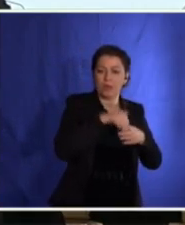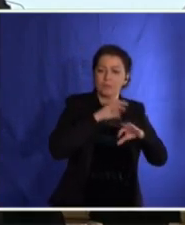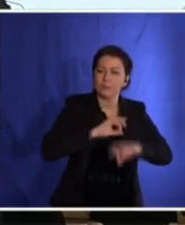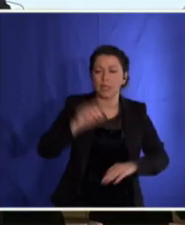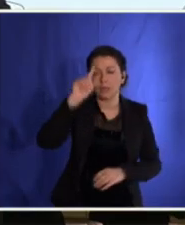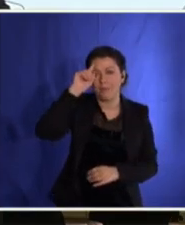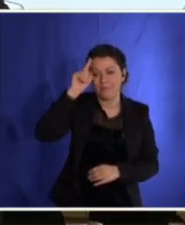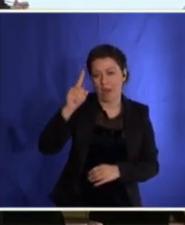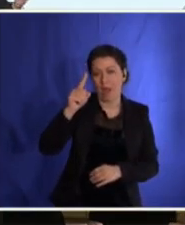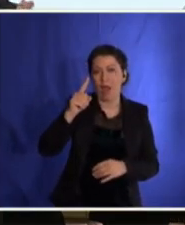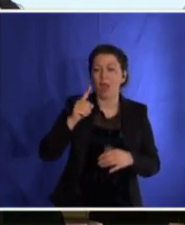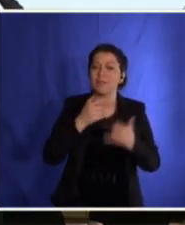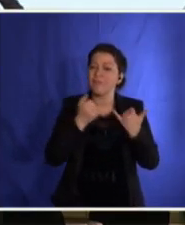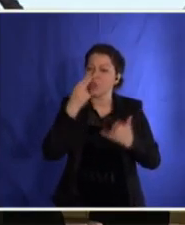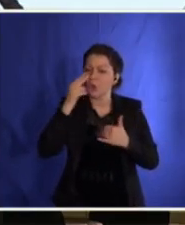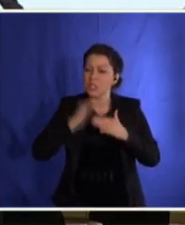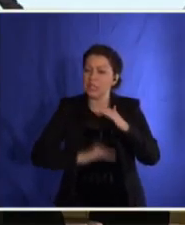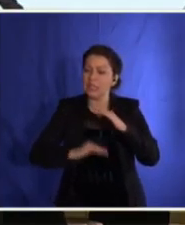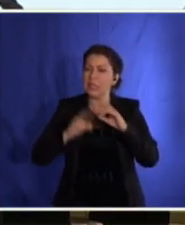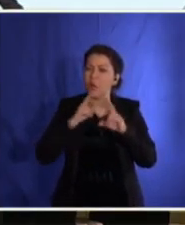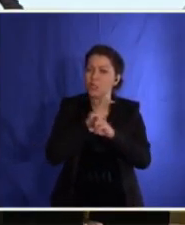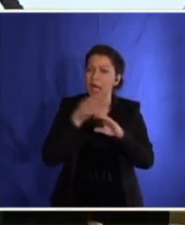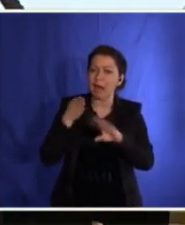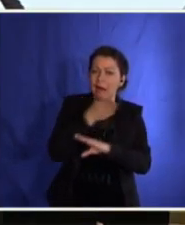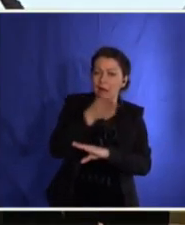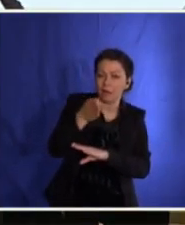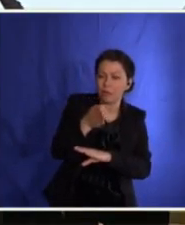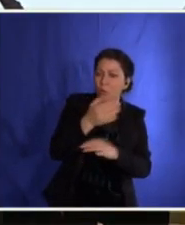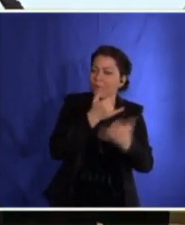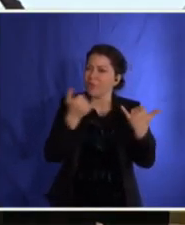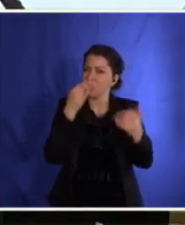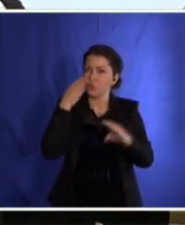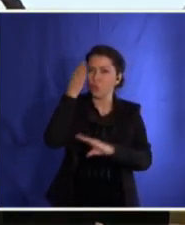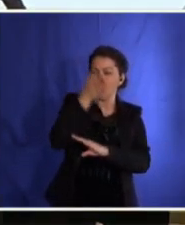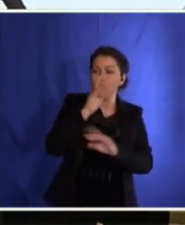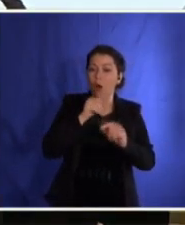soll und wo es auch die richtige Weichenstellung gegeben hat.